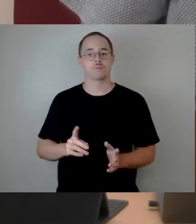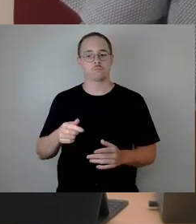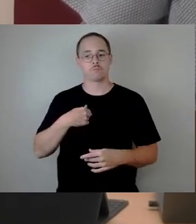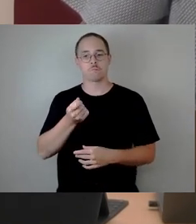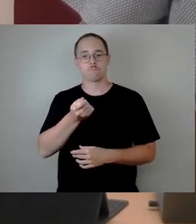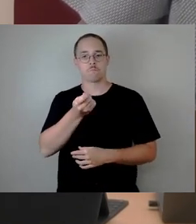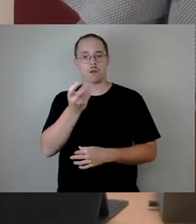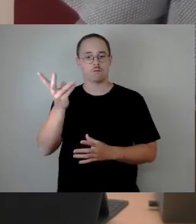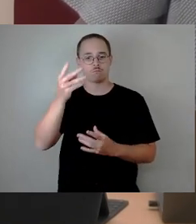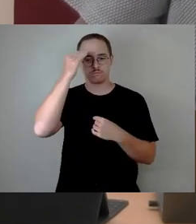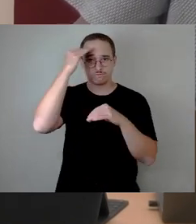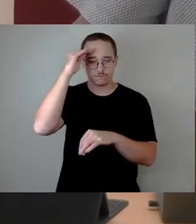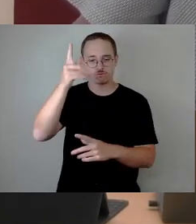Ergänzungen.